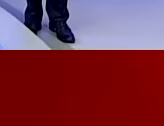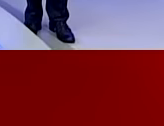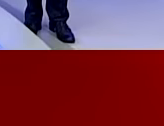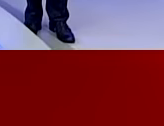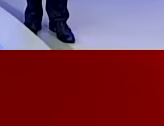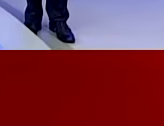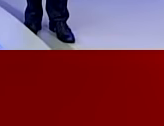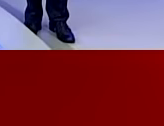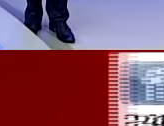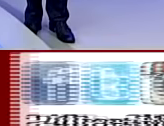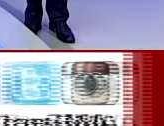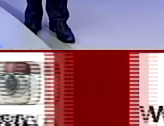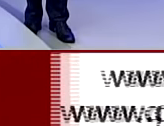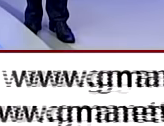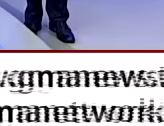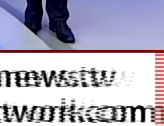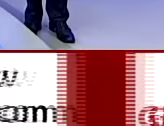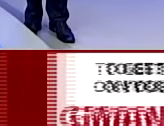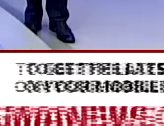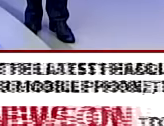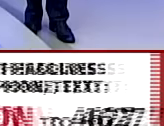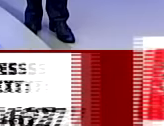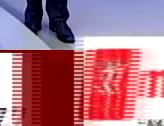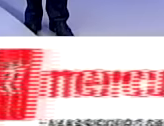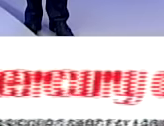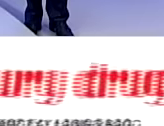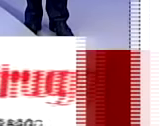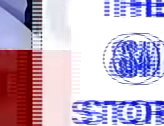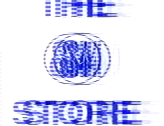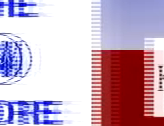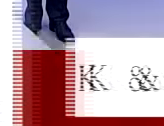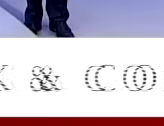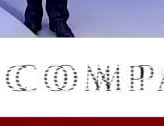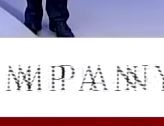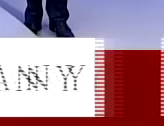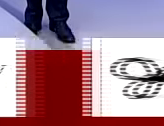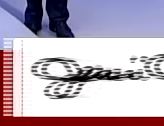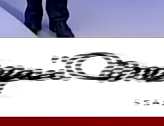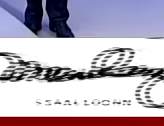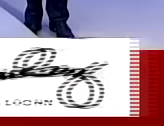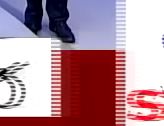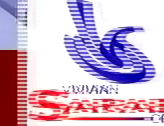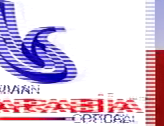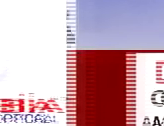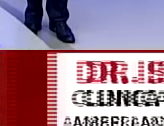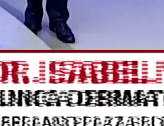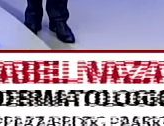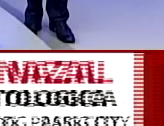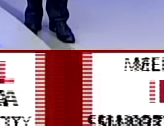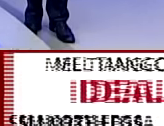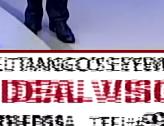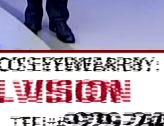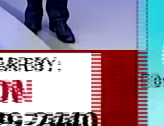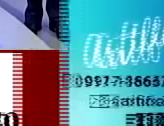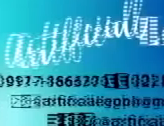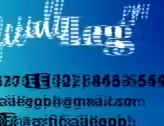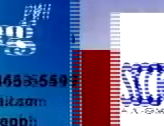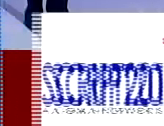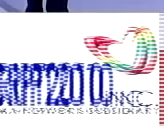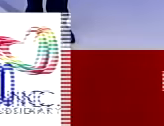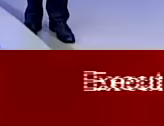Vicky Morales. Ako po si Mike Enriquez, buong puso para sa Pilipino. Ito ang GMA. Walang kinikilingan, walang